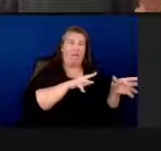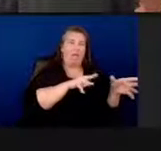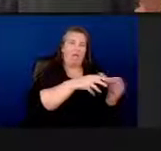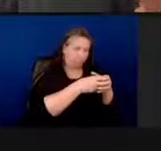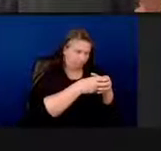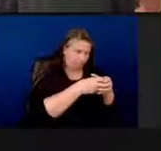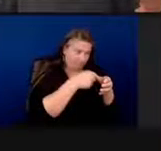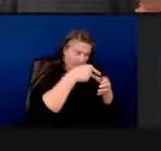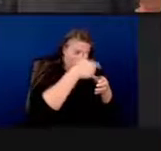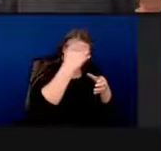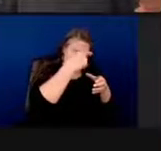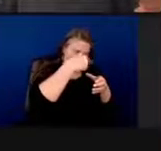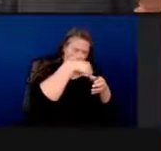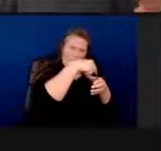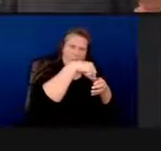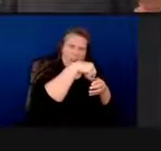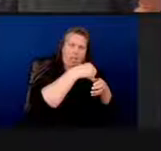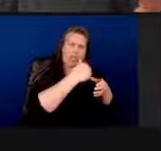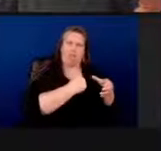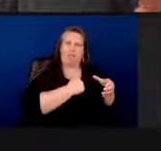كل هؤلاء الأطفال